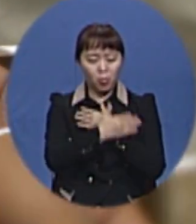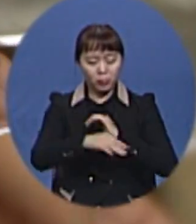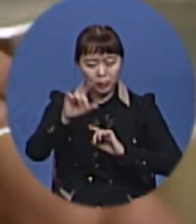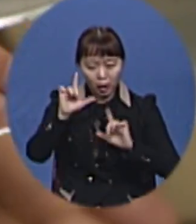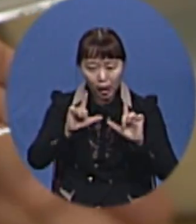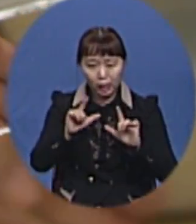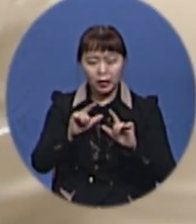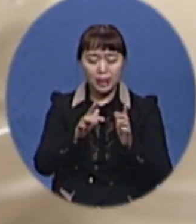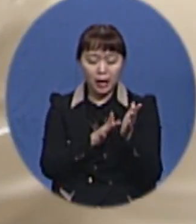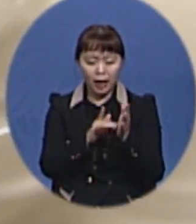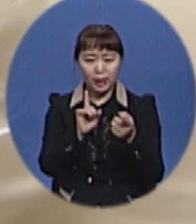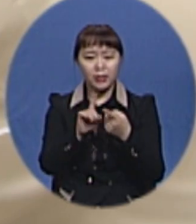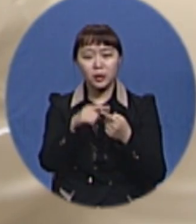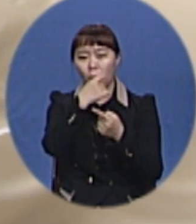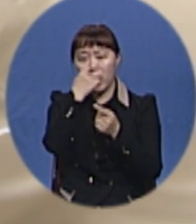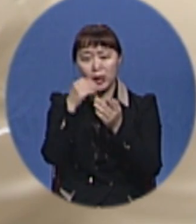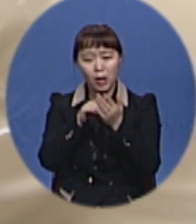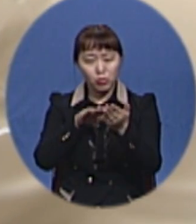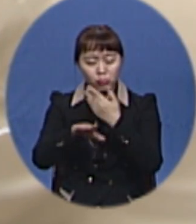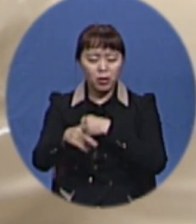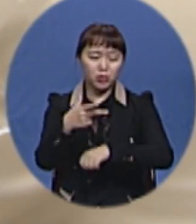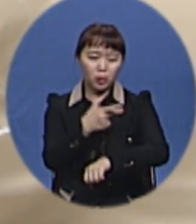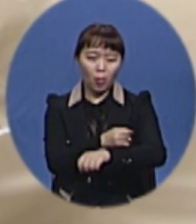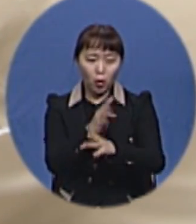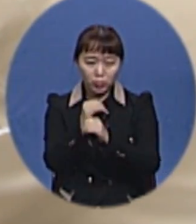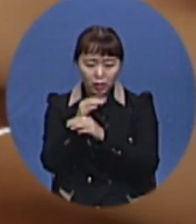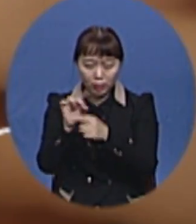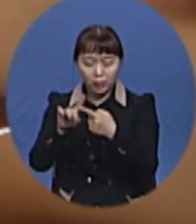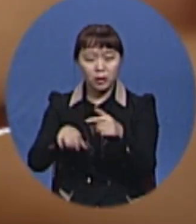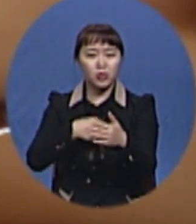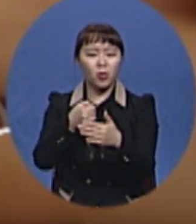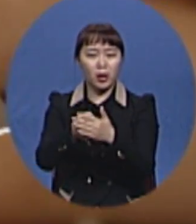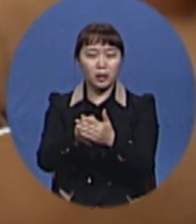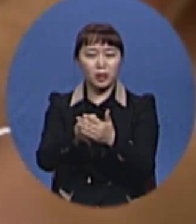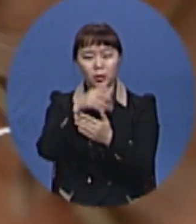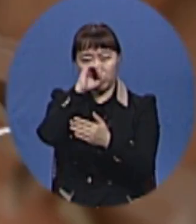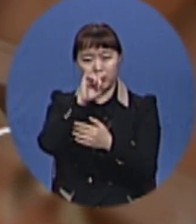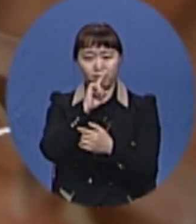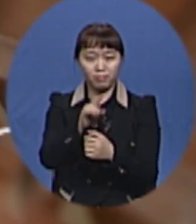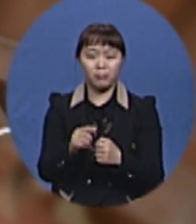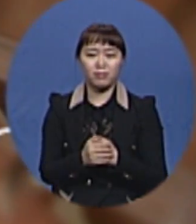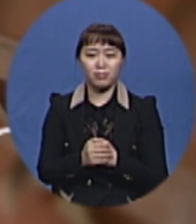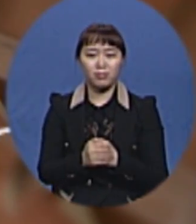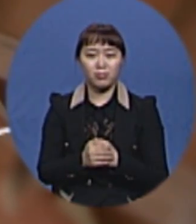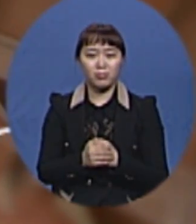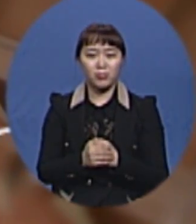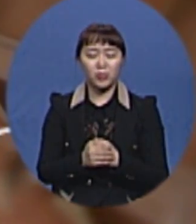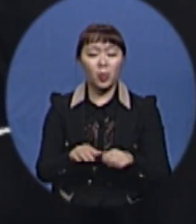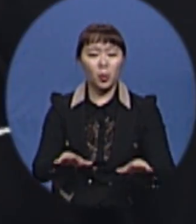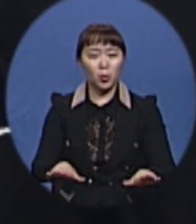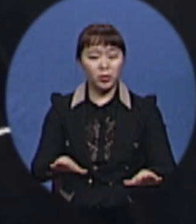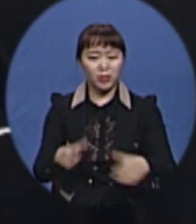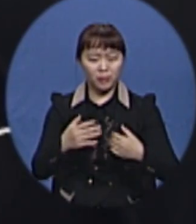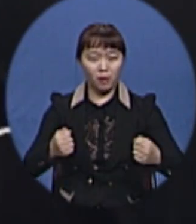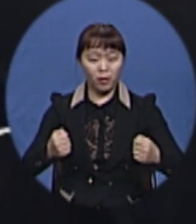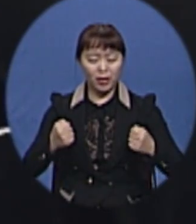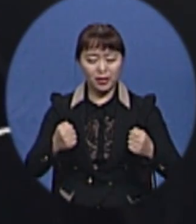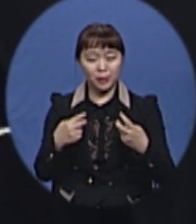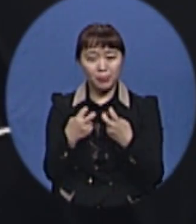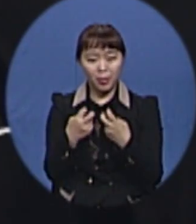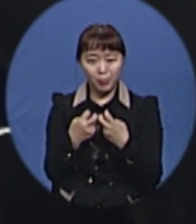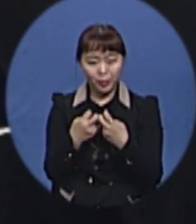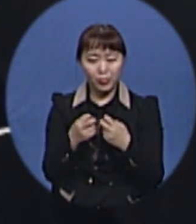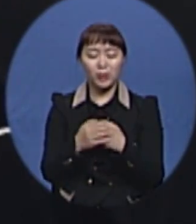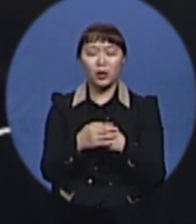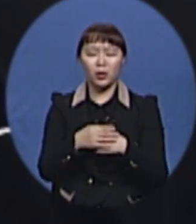상태와 복용 약 등을 확인한 후 접종 시기 등을 정하는 게 바람직하다고 합니다. 오늘 건강해지는